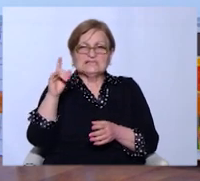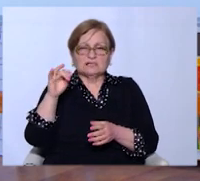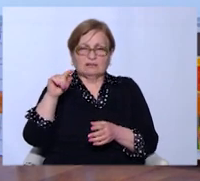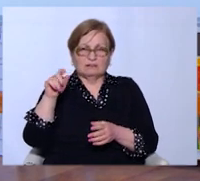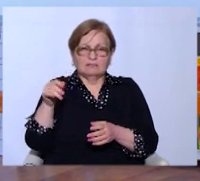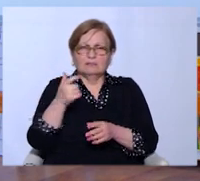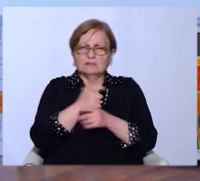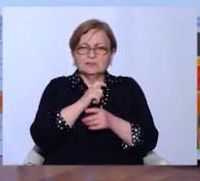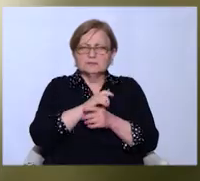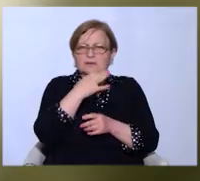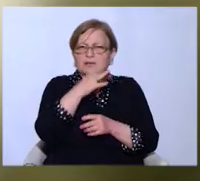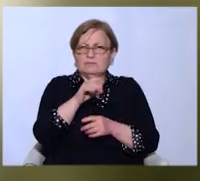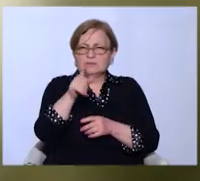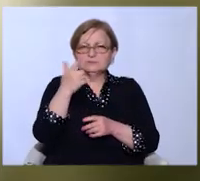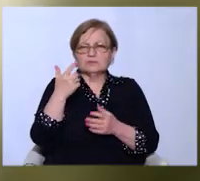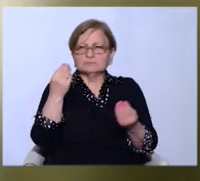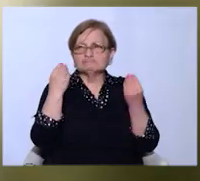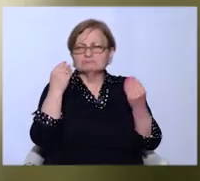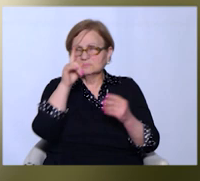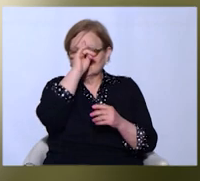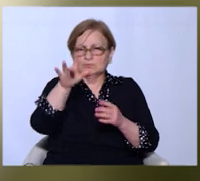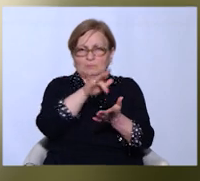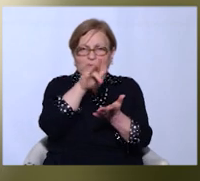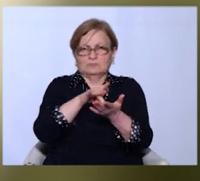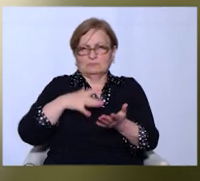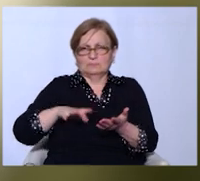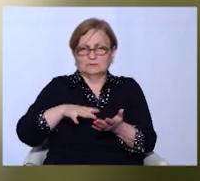მაშინდელი თბილისის თვალი, ულამაზესი ქალიშვილი,